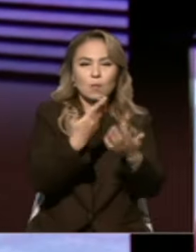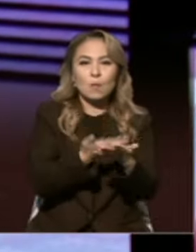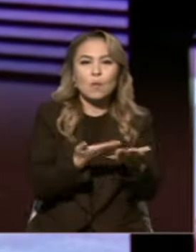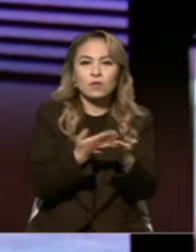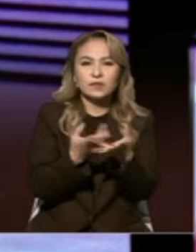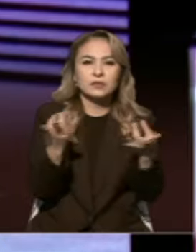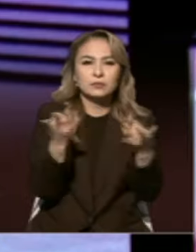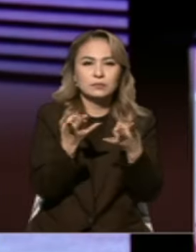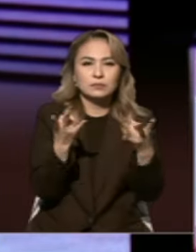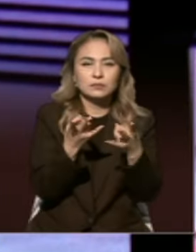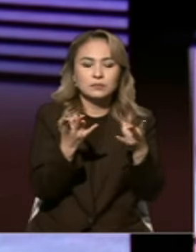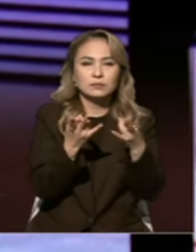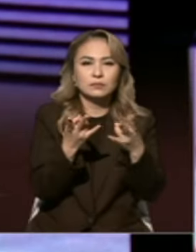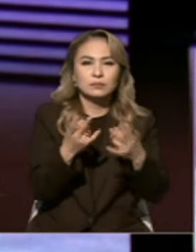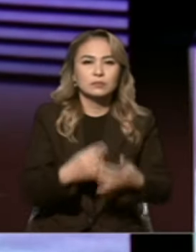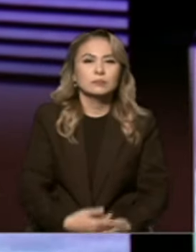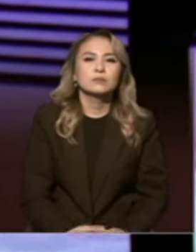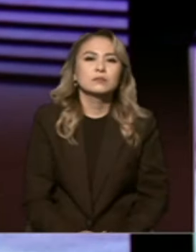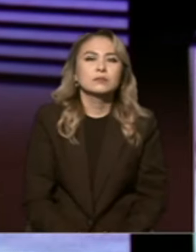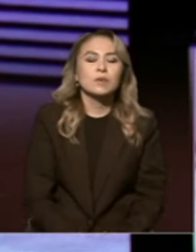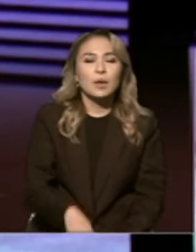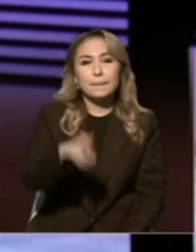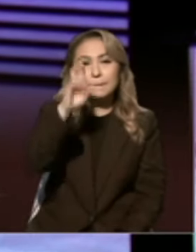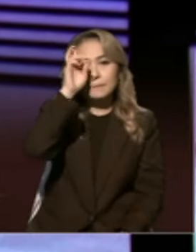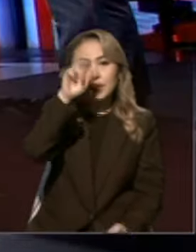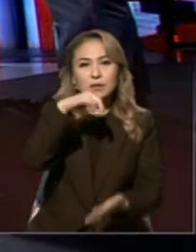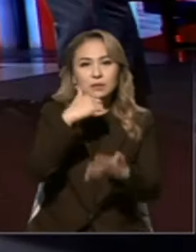керек. Бірлескен кеңес болу керек. Мемлекет басшысы айтты